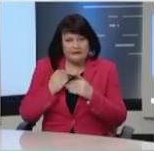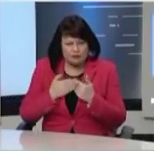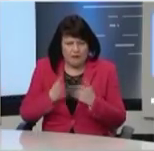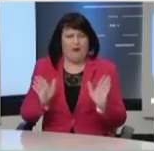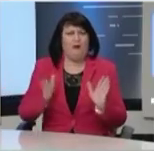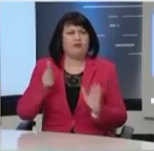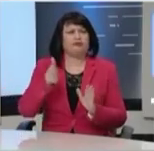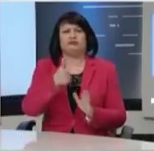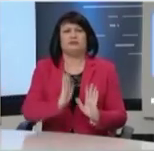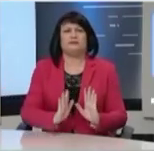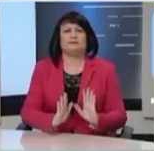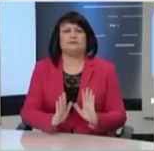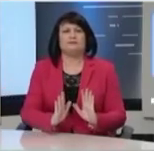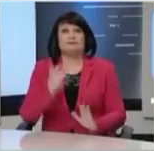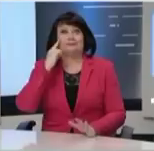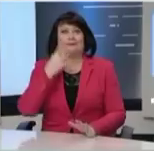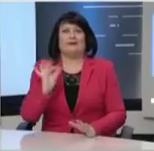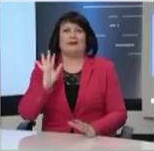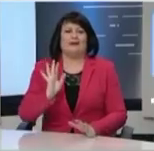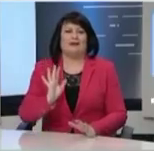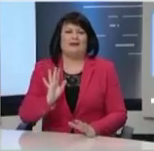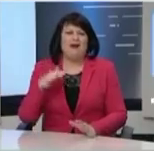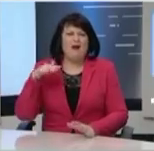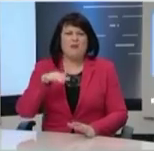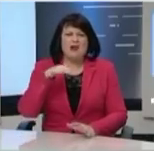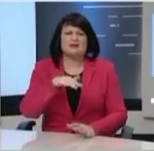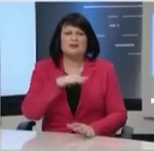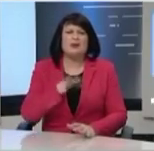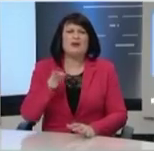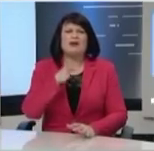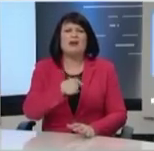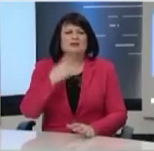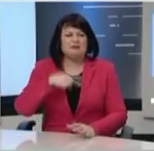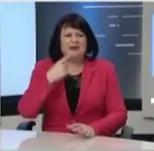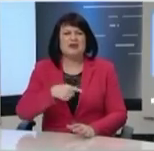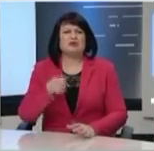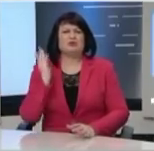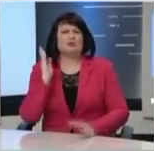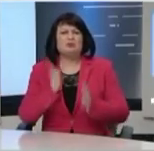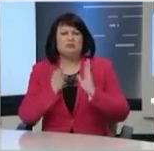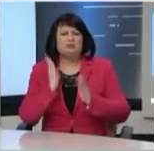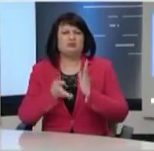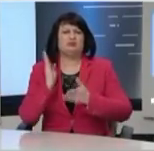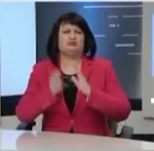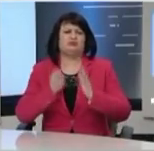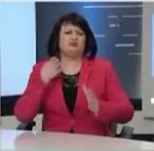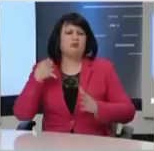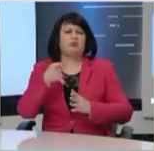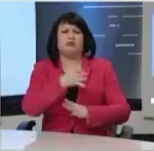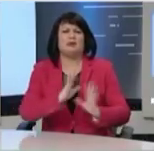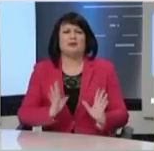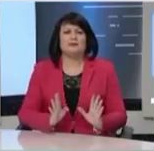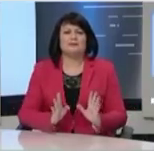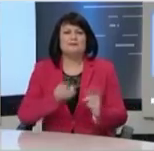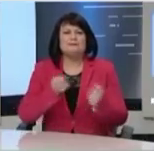στο προσκήνιο. Να απειλούν, να προπυλακίζουν, να βιοπραγούν,